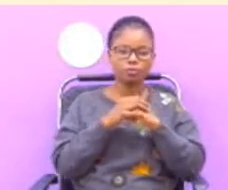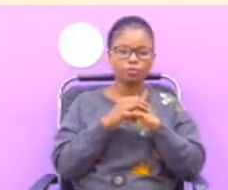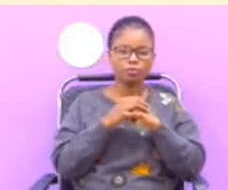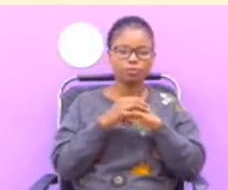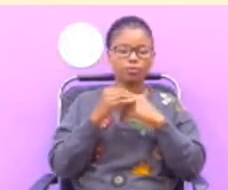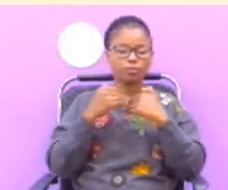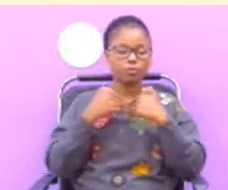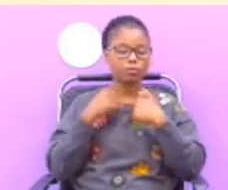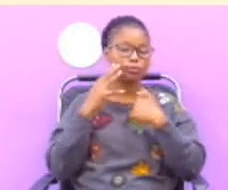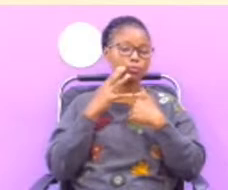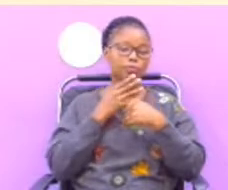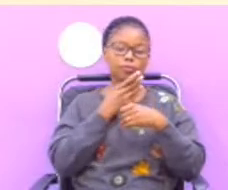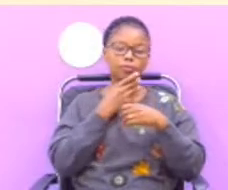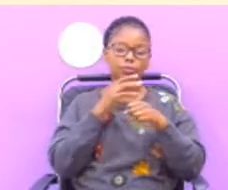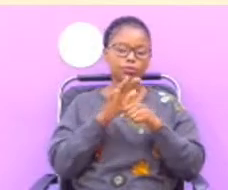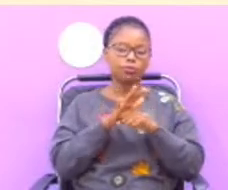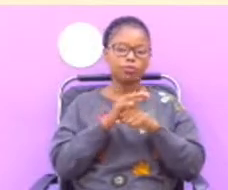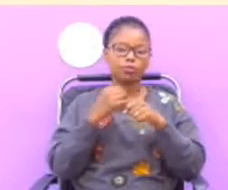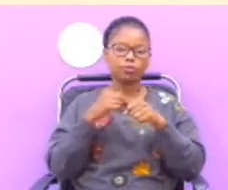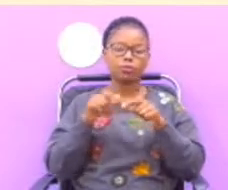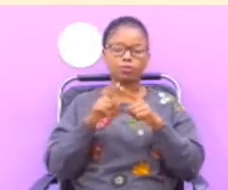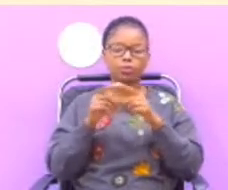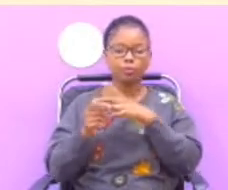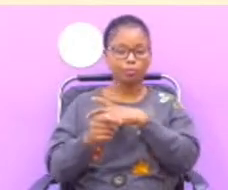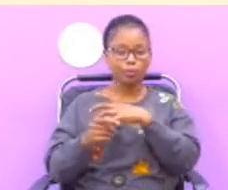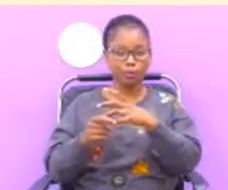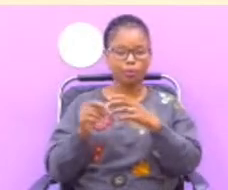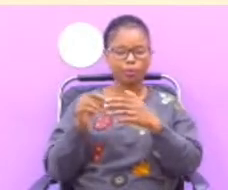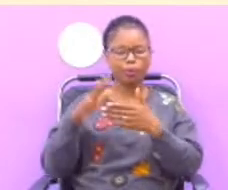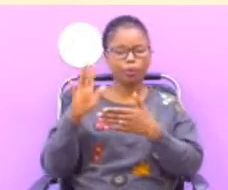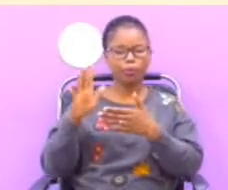nĩ arĩ tha na ngai witũ nĩ arĩ hinya mũingĩ